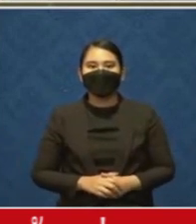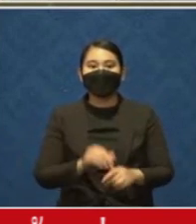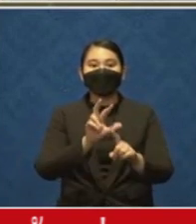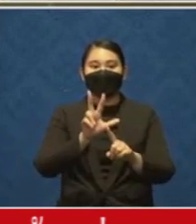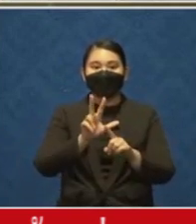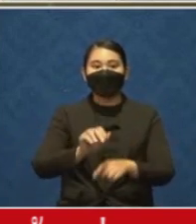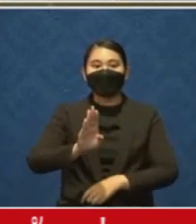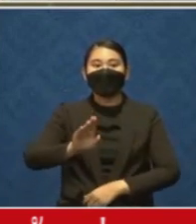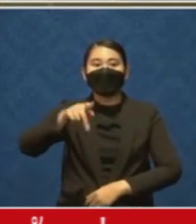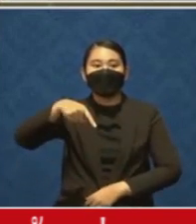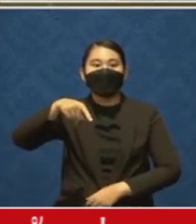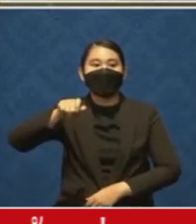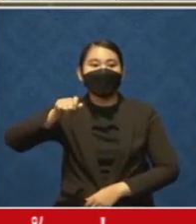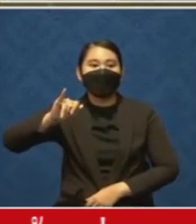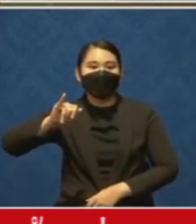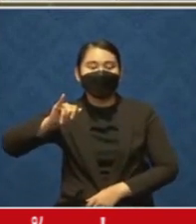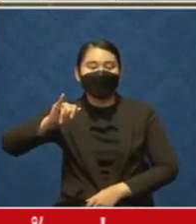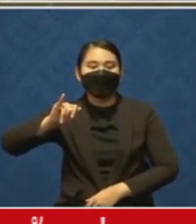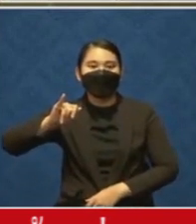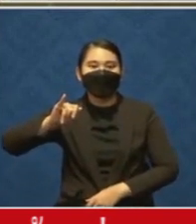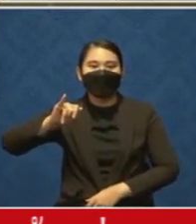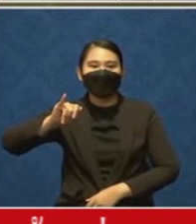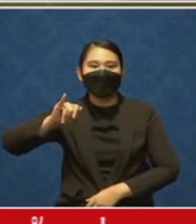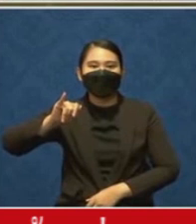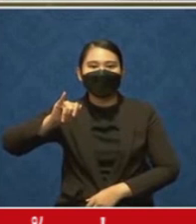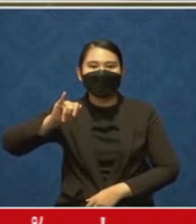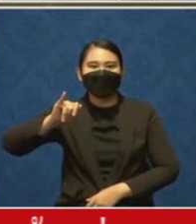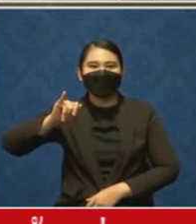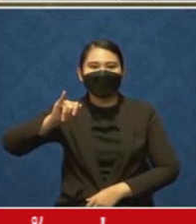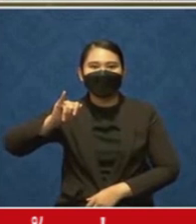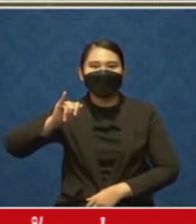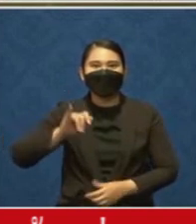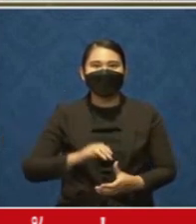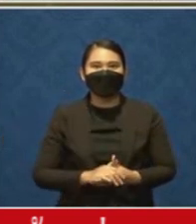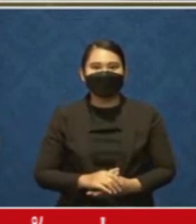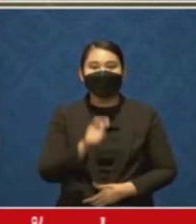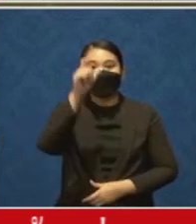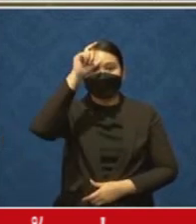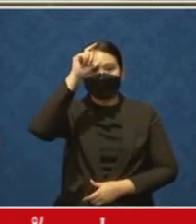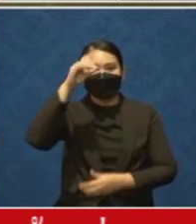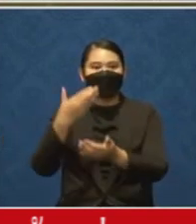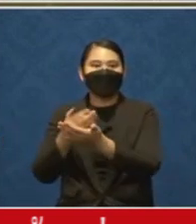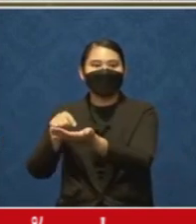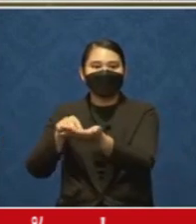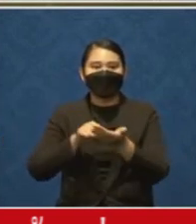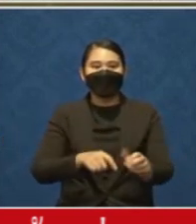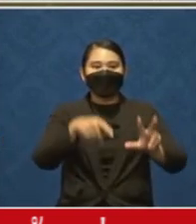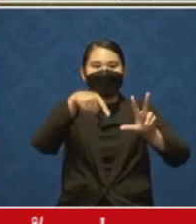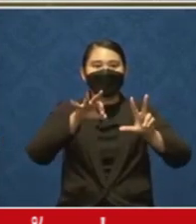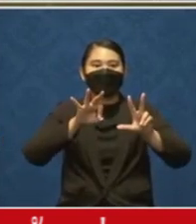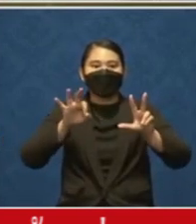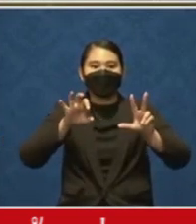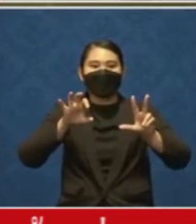TAI จากประเทศตุรกีเสนอ UAV 3ลำราคาที่เสนอคือ 3,900 ล้านบา